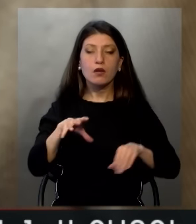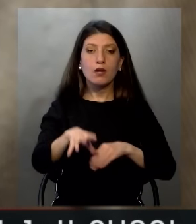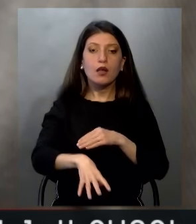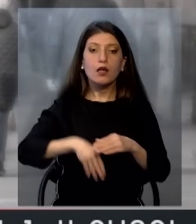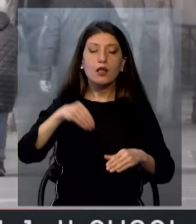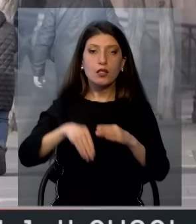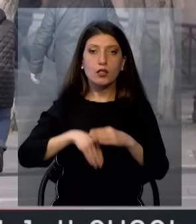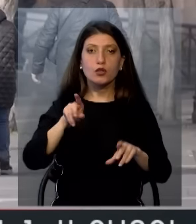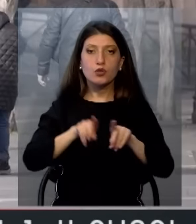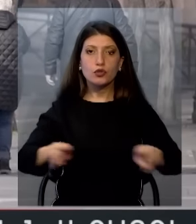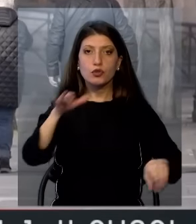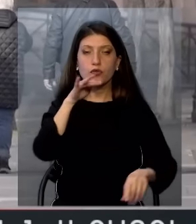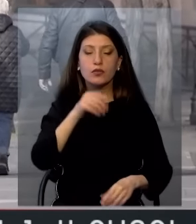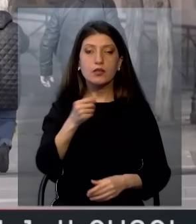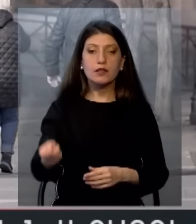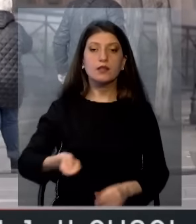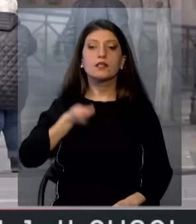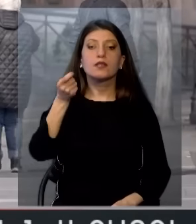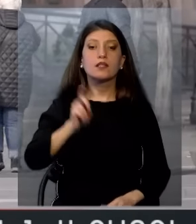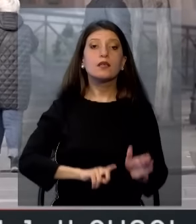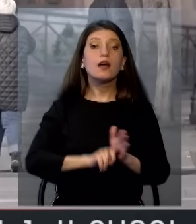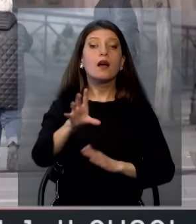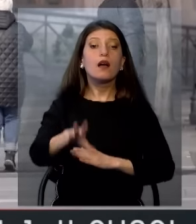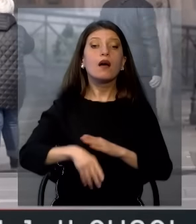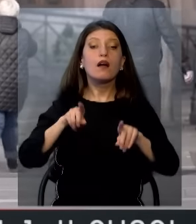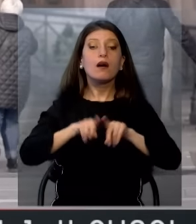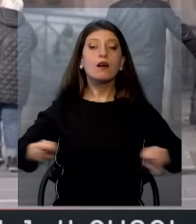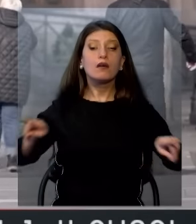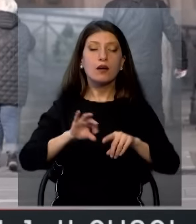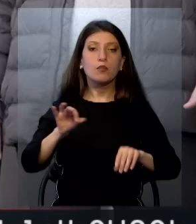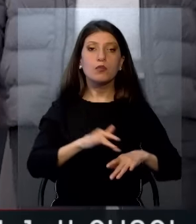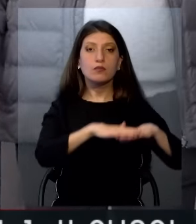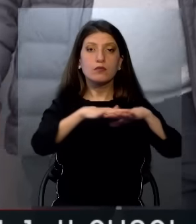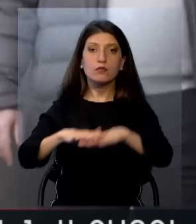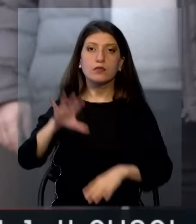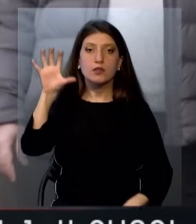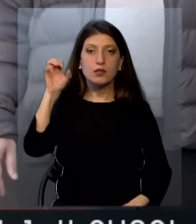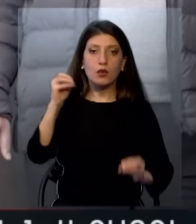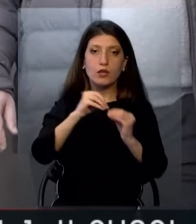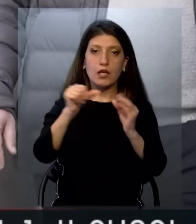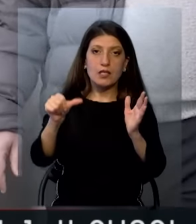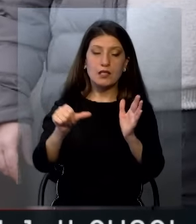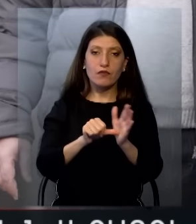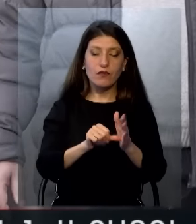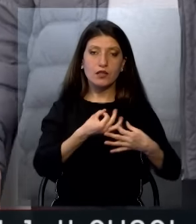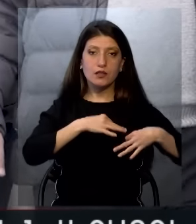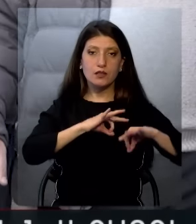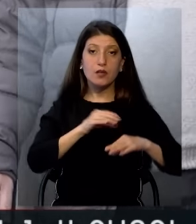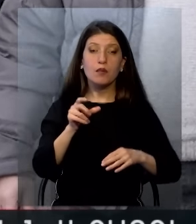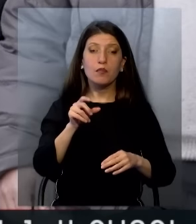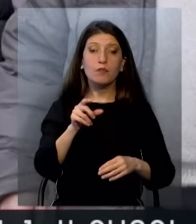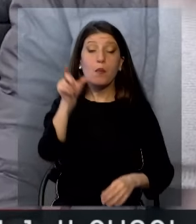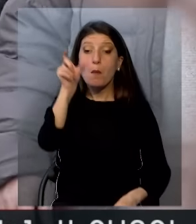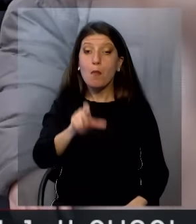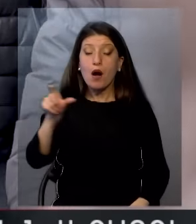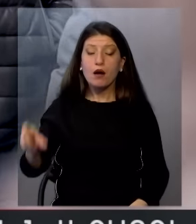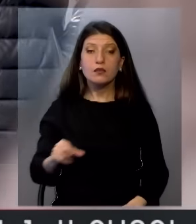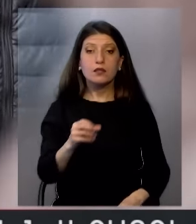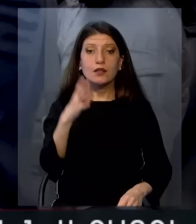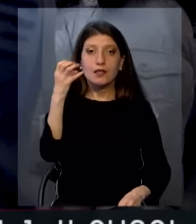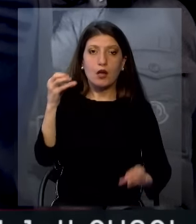ընտրաշավի ժամանակ տեխնացուների նախընտրական քարոզարշավի համար փոխանցումներ արած 516 իրավաբանական անձանցից